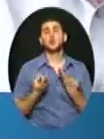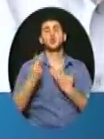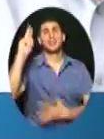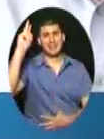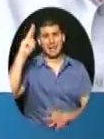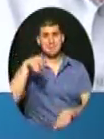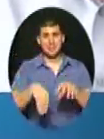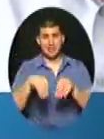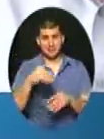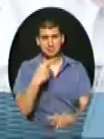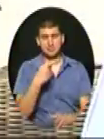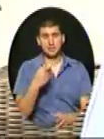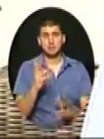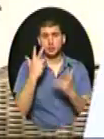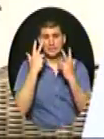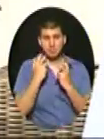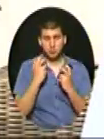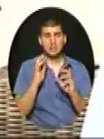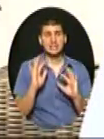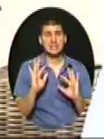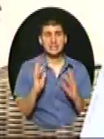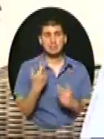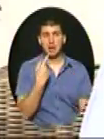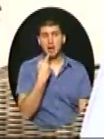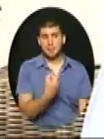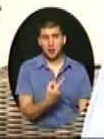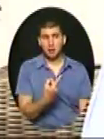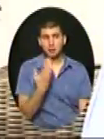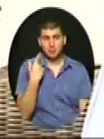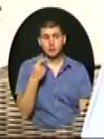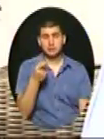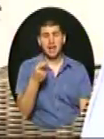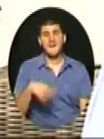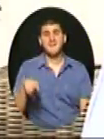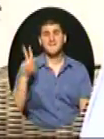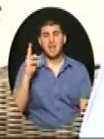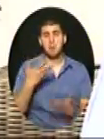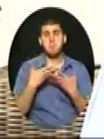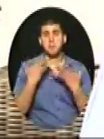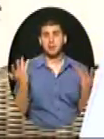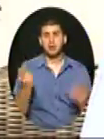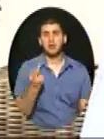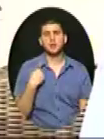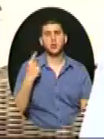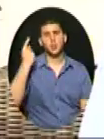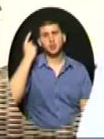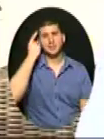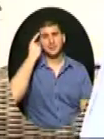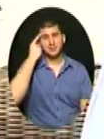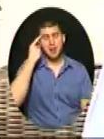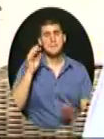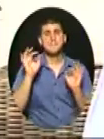מנדטים מאשר ציפינו להם ואם האמירה הזאת נאמרה וזוהי הבטחה פומבית אני חושב